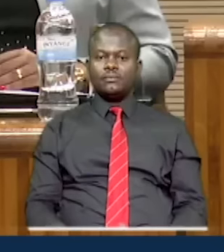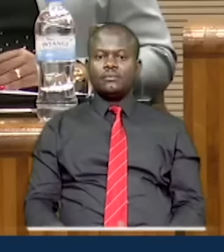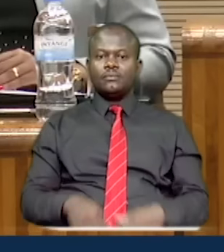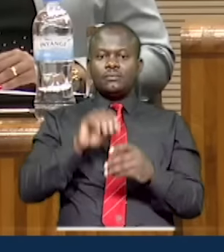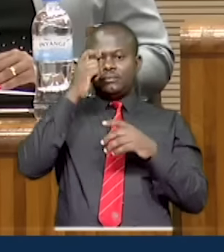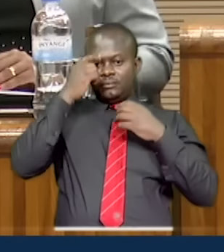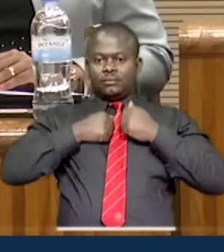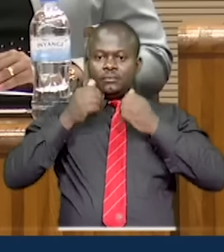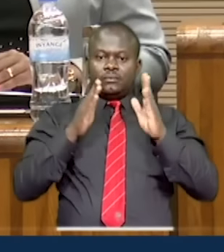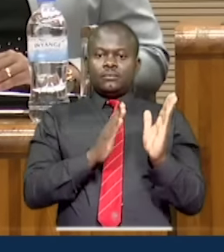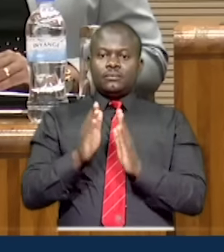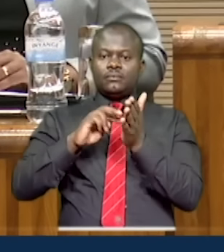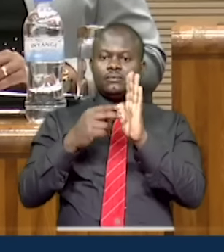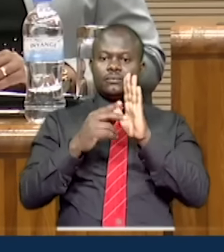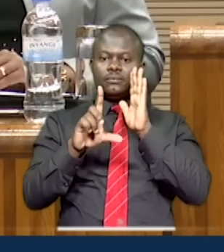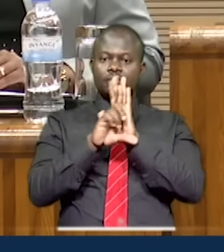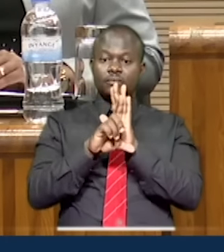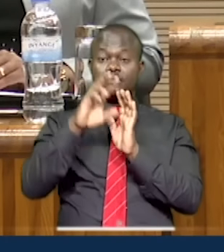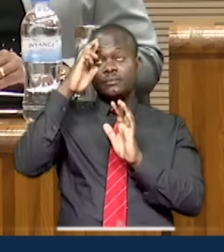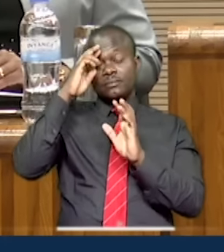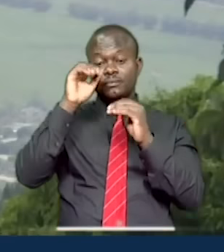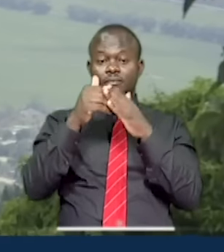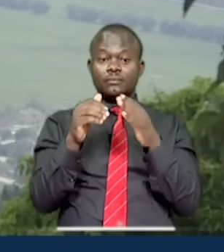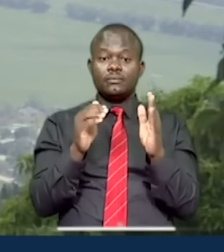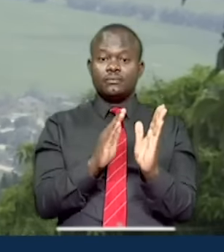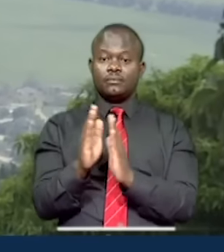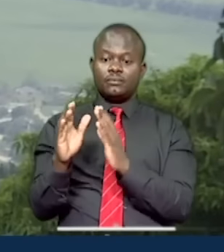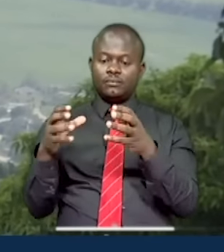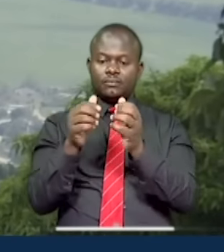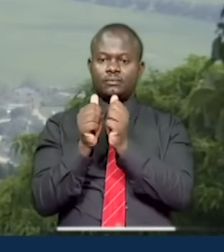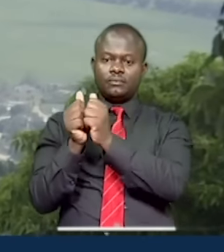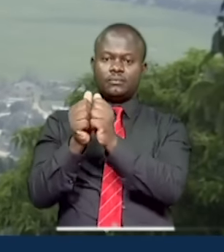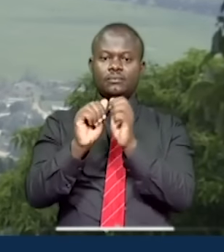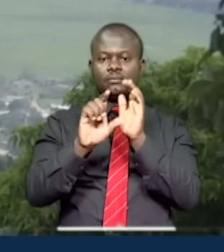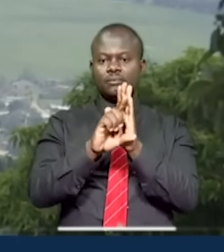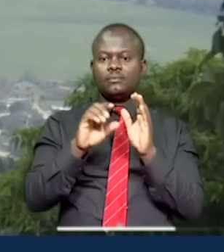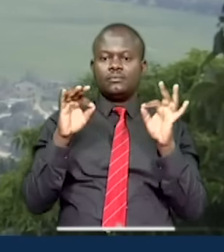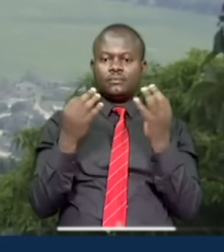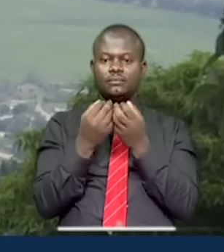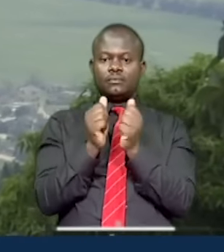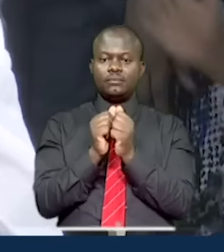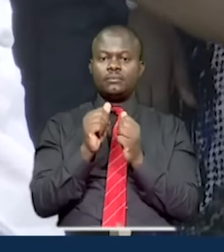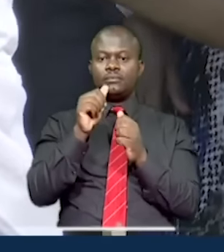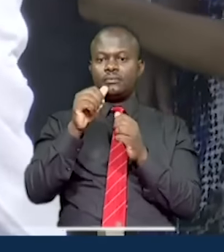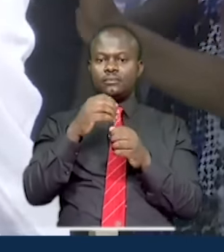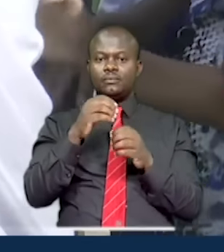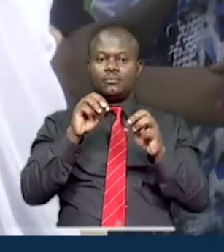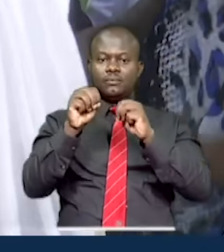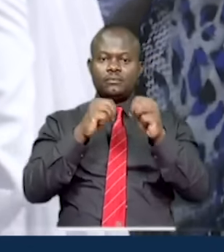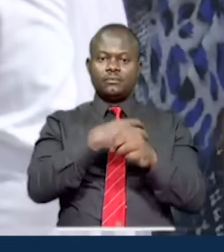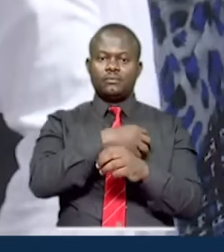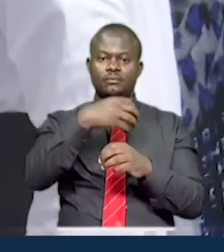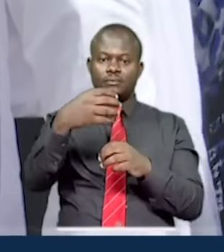Guverinoma y'u Rwanda yateguye umushinga w'itegeko ivuga ko uteganya guhuriza hamwe itegeko rigenga umuryango n'irigenga imicungire y'umutungo w'abashakanye